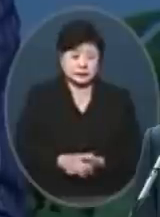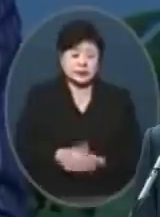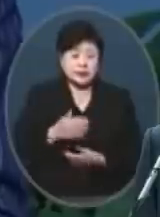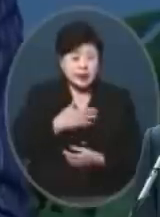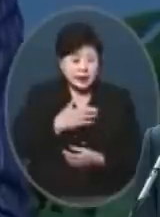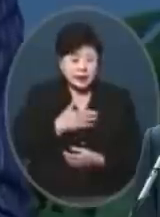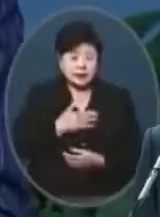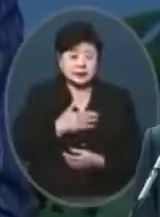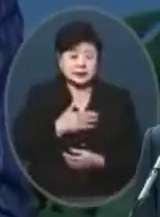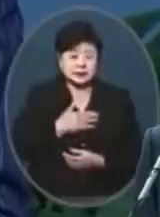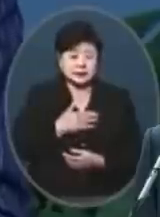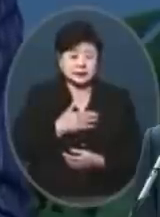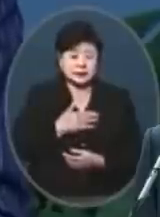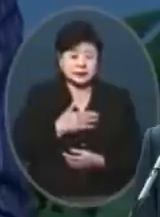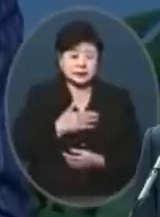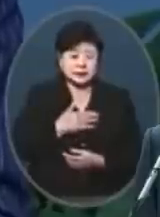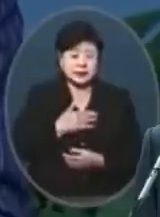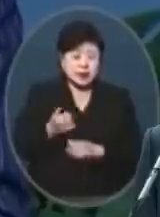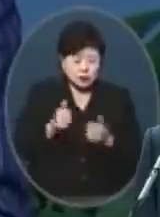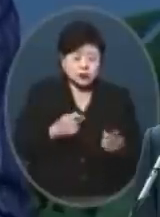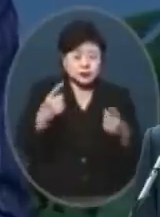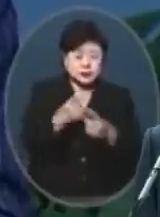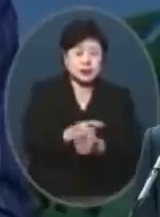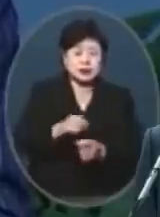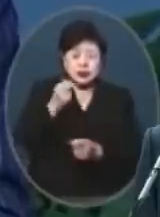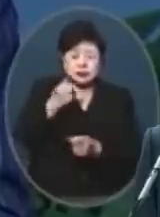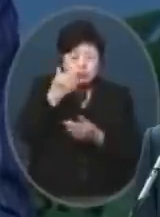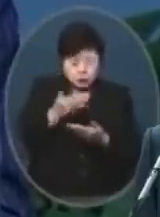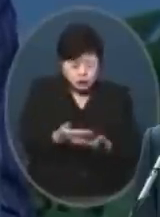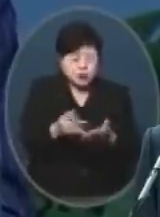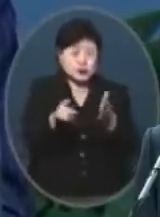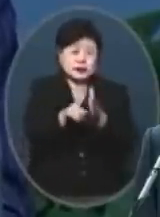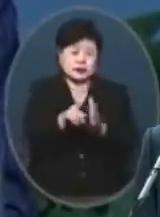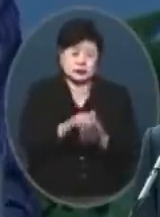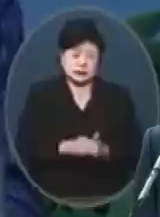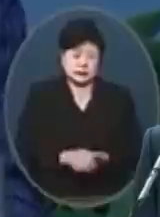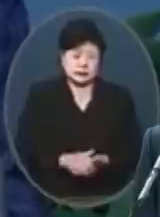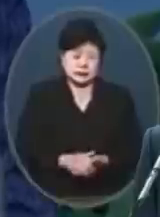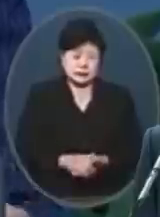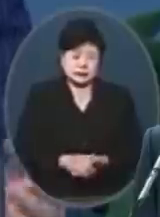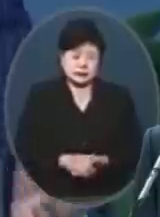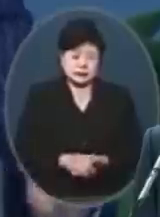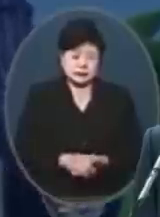나의 죽음 대신 영생을 주기 위해서